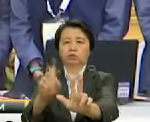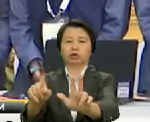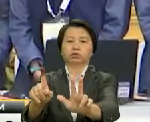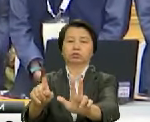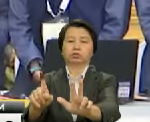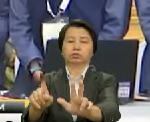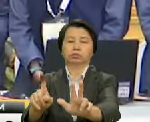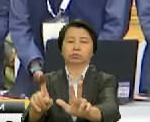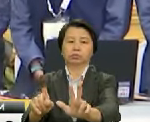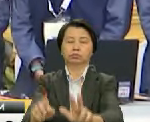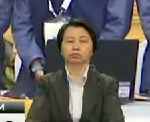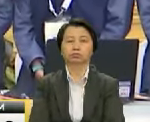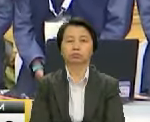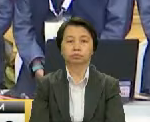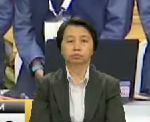361 undi.